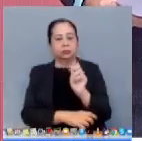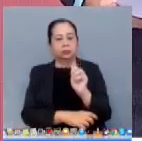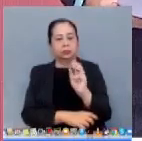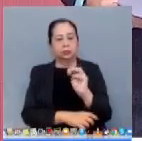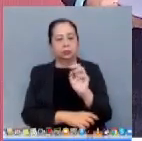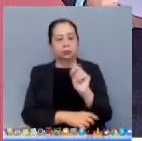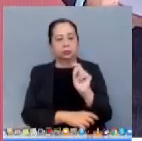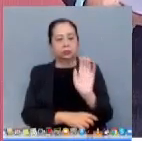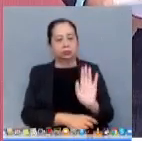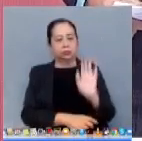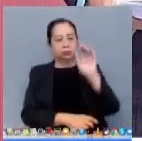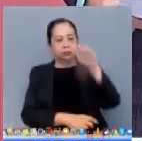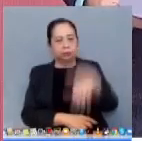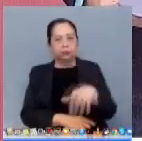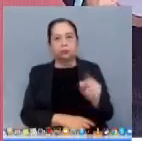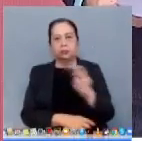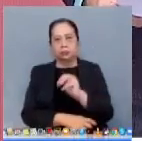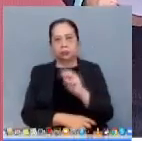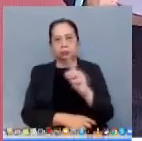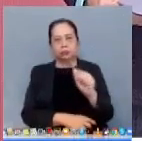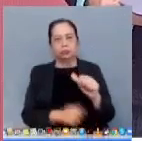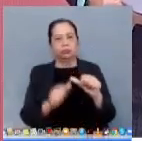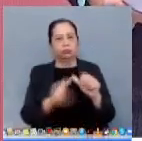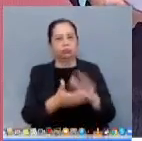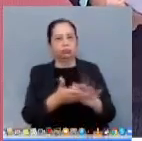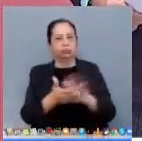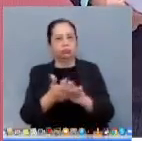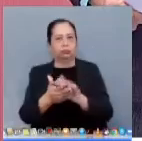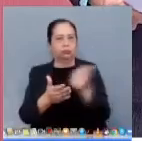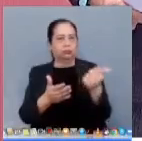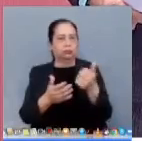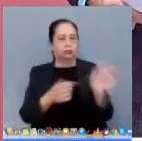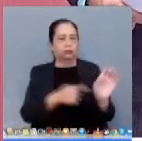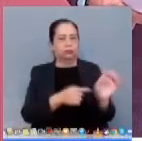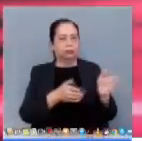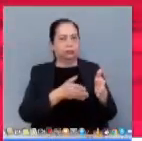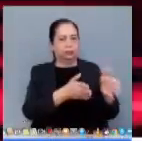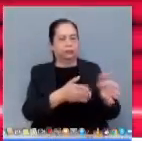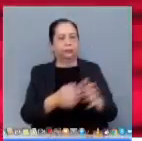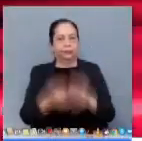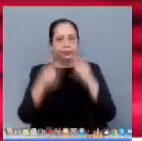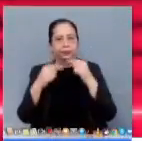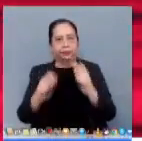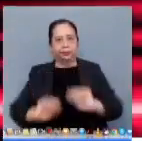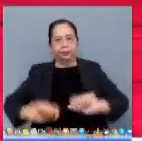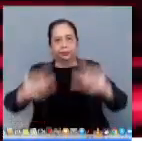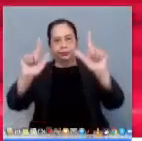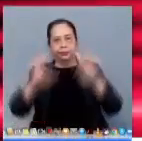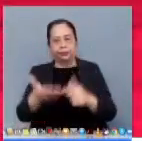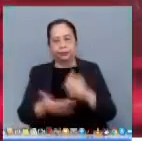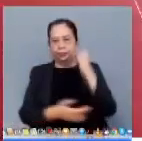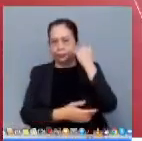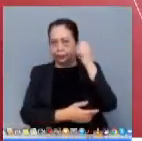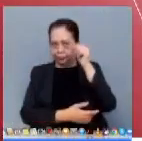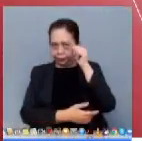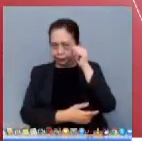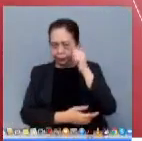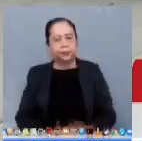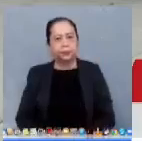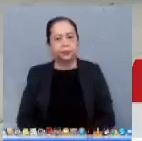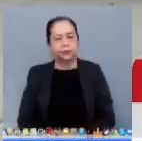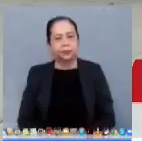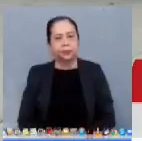tuloy-tuloy ang ginagawang clearing operation sa mga alternatibong ruta. May unang balita live si James Agustin. James, saan ang clearing ngayong